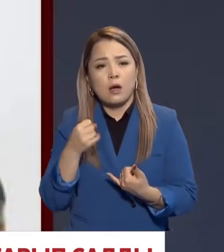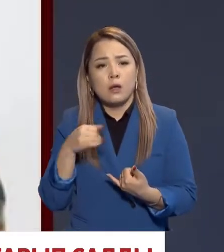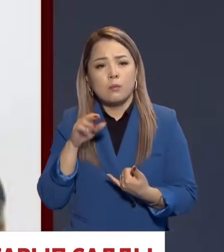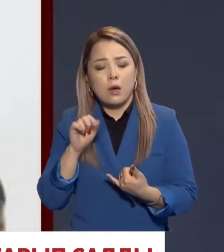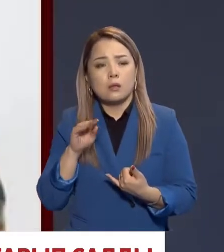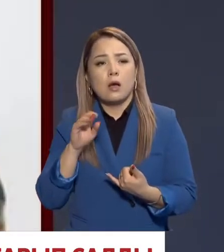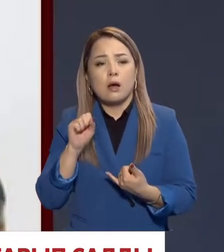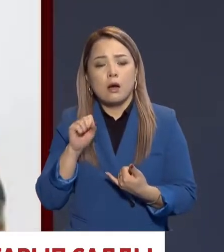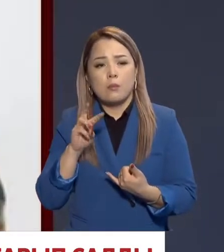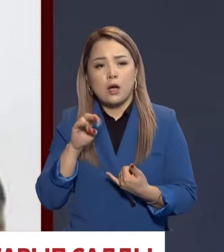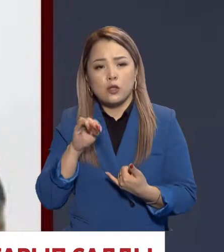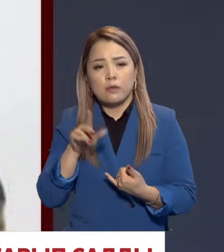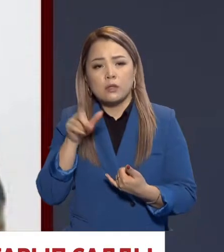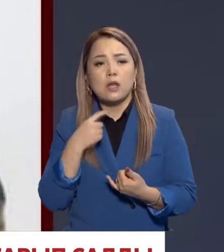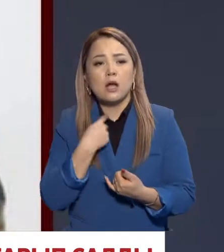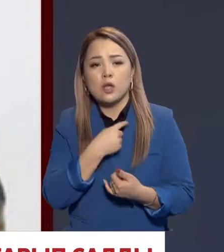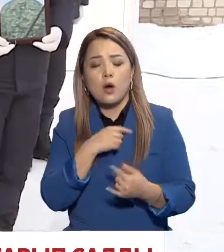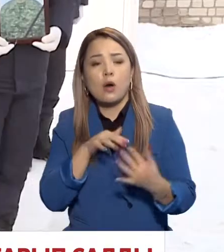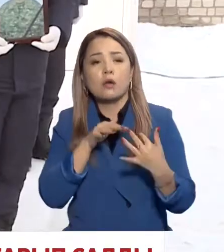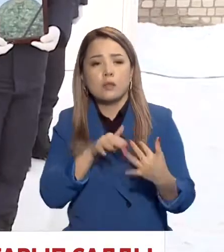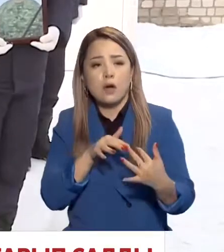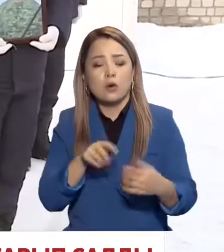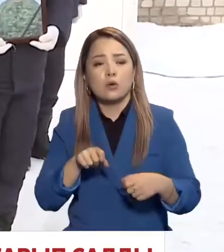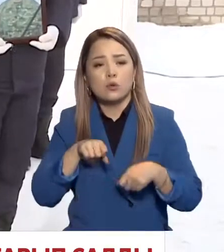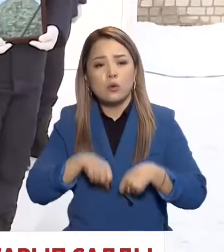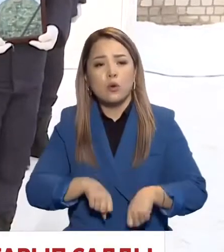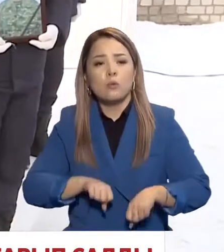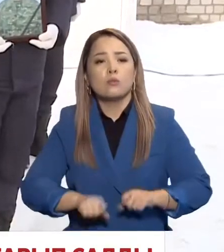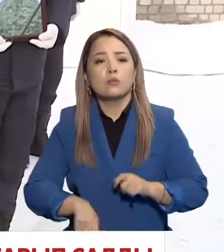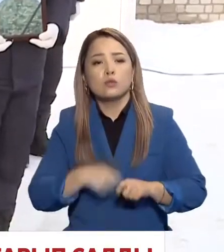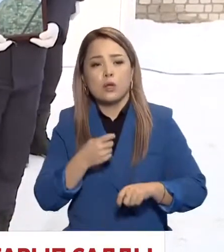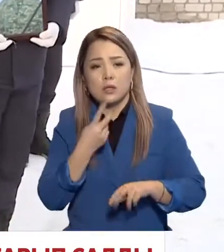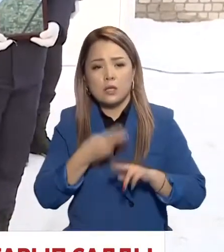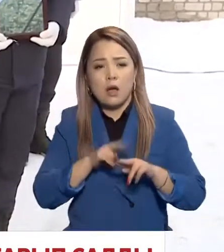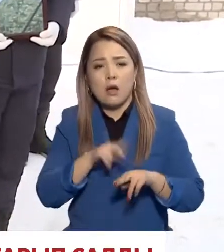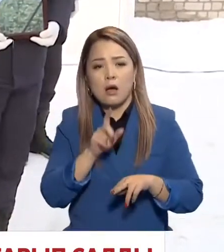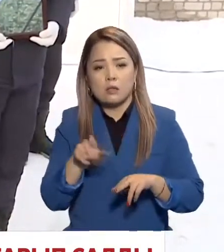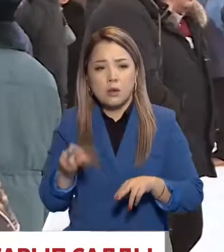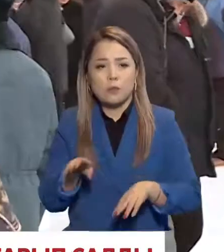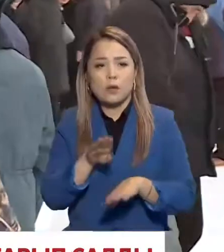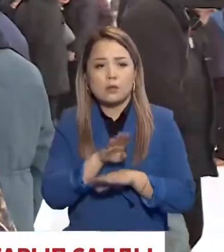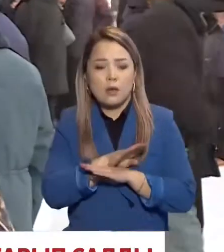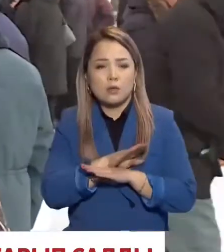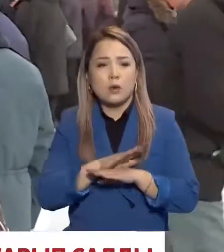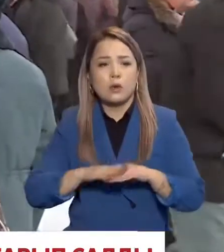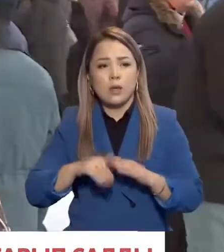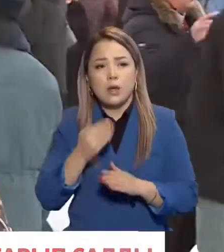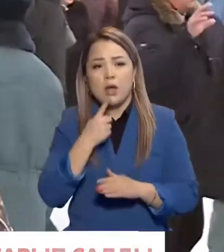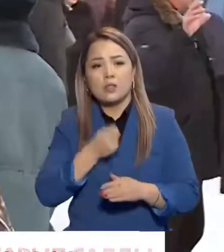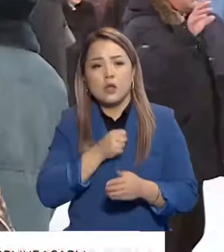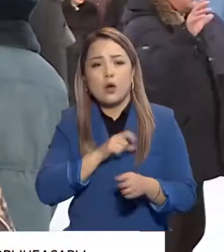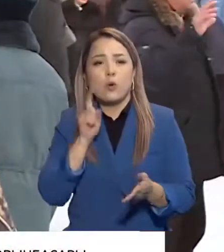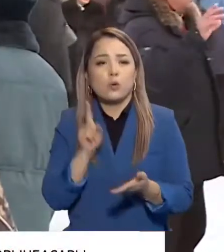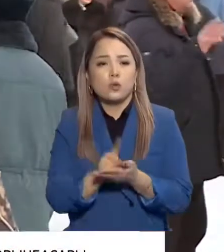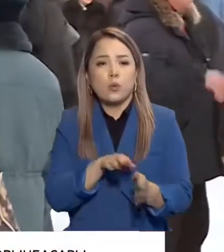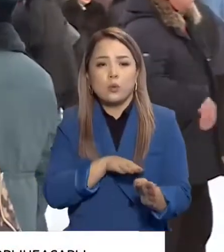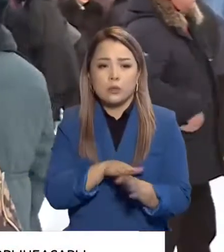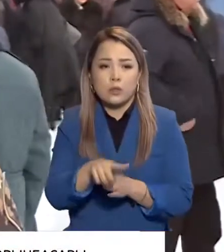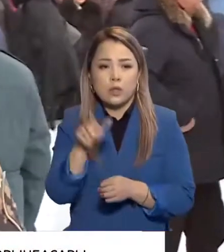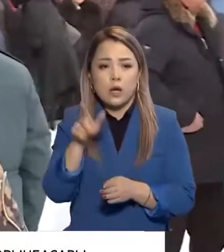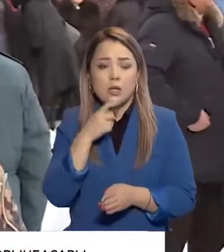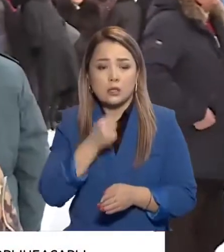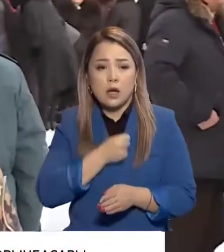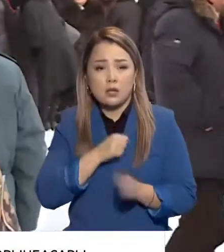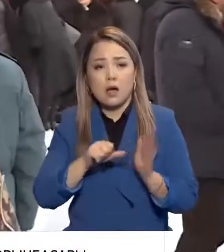Аманов Талдықорған қаласындағы қақтығыс кезінде құқық бұзған басбұзарлардың қолынан қаза тапты. Әскери борысын өтеп жүрген сарбазымыз